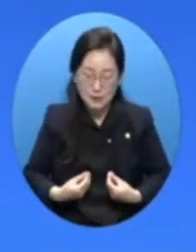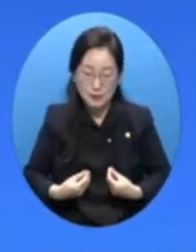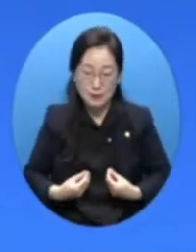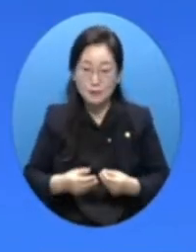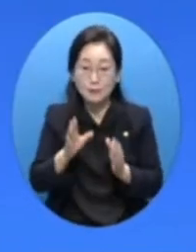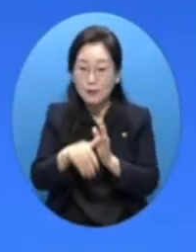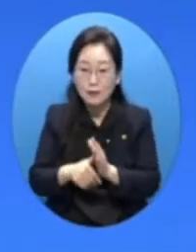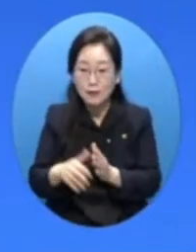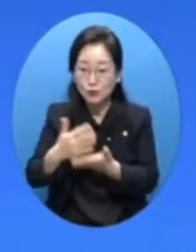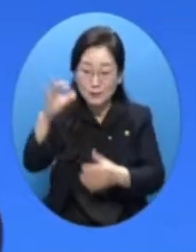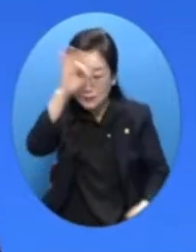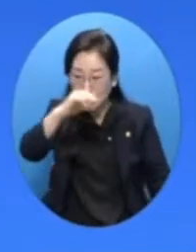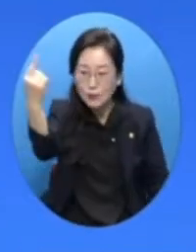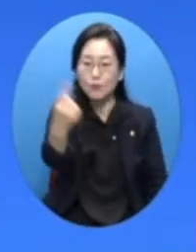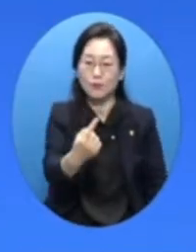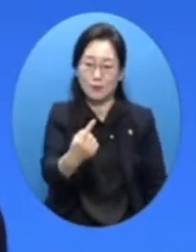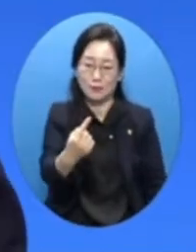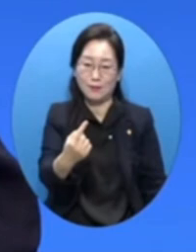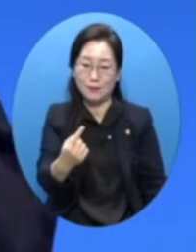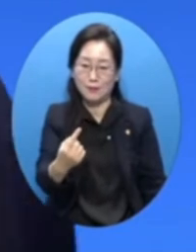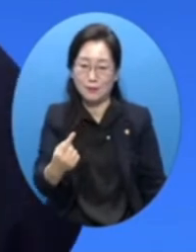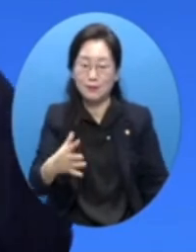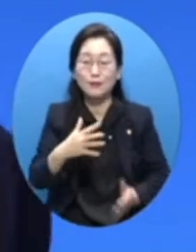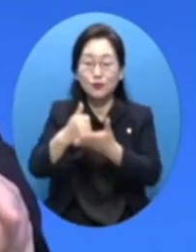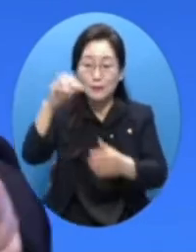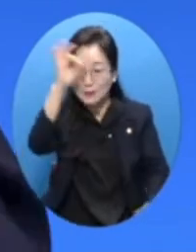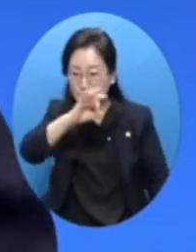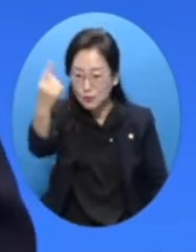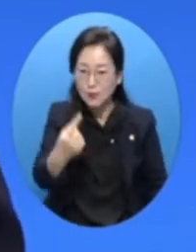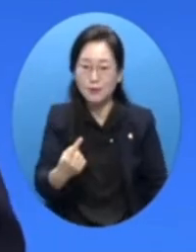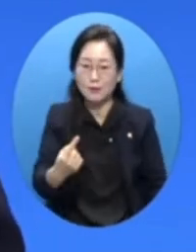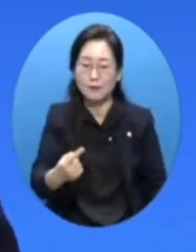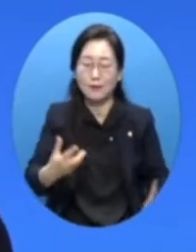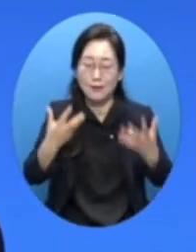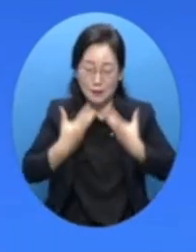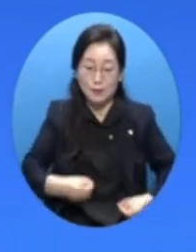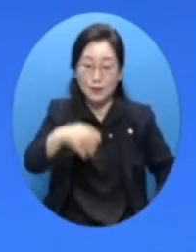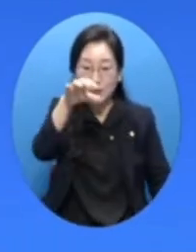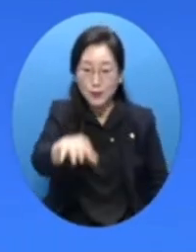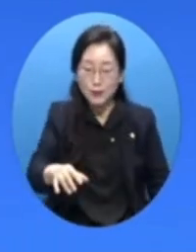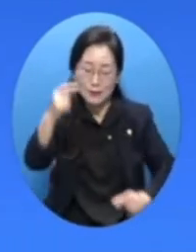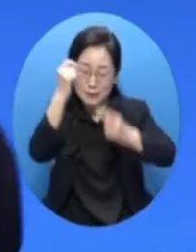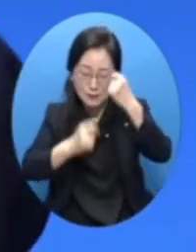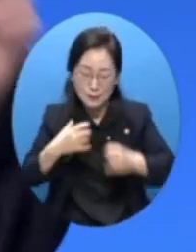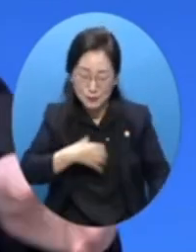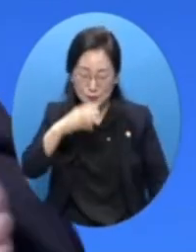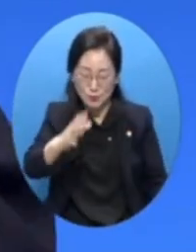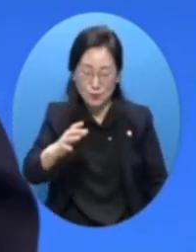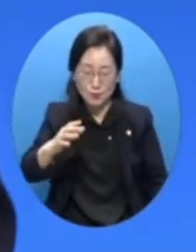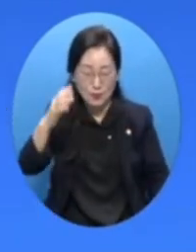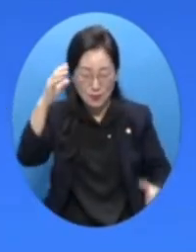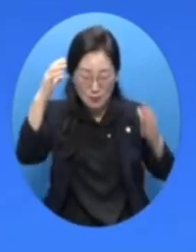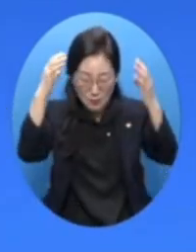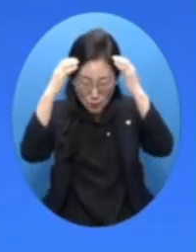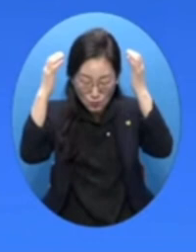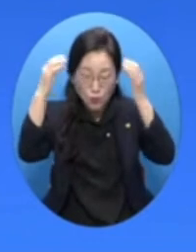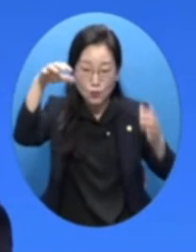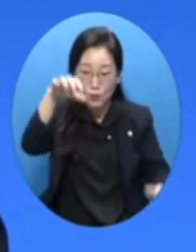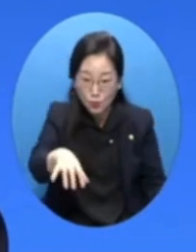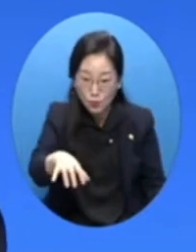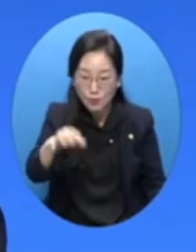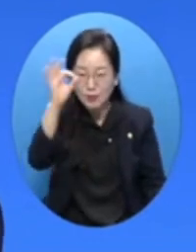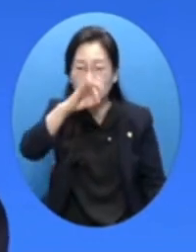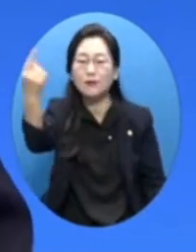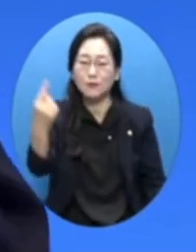때 주님 우리를 찾아오시는 것입니다. 주님 우리를 찾아오십니다. 절망의 자리에, 슬픔의 자리에, 고통의 자리에 주님 우리를